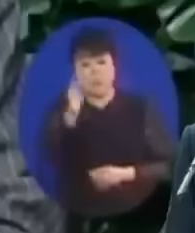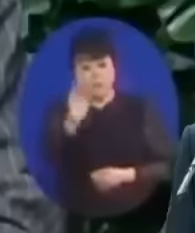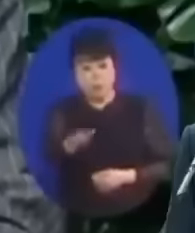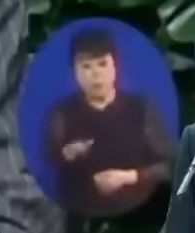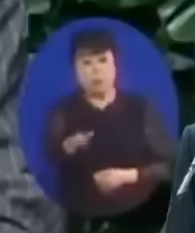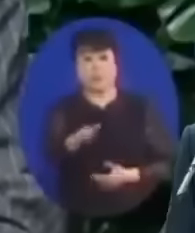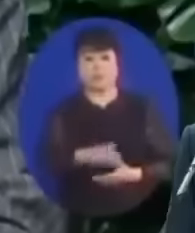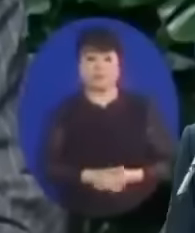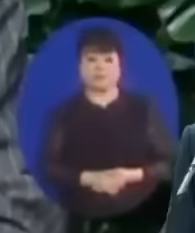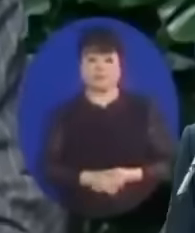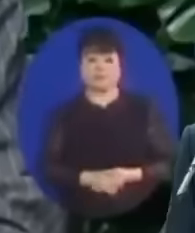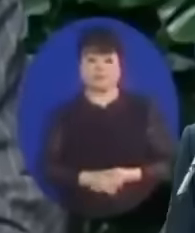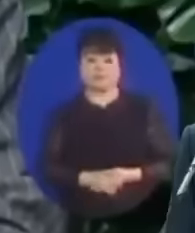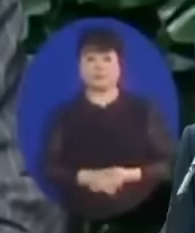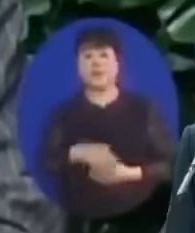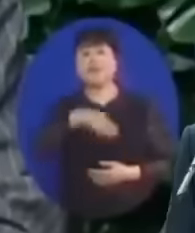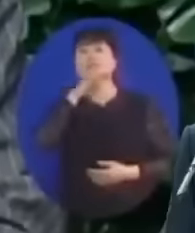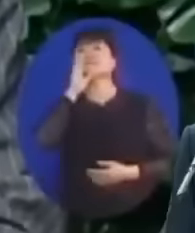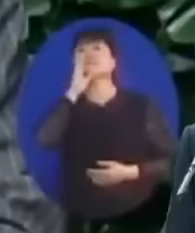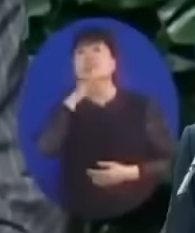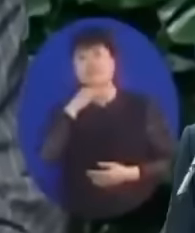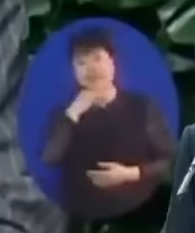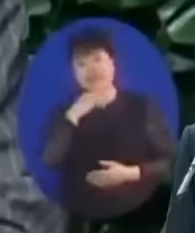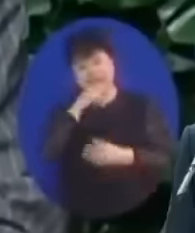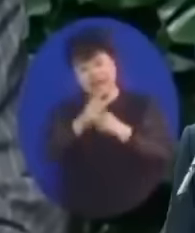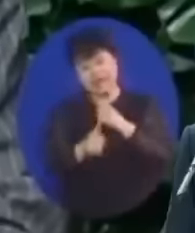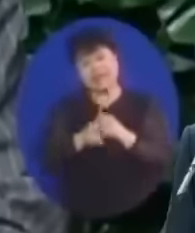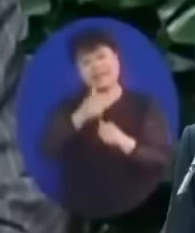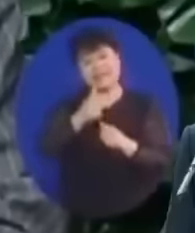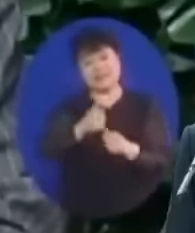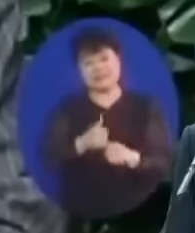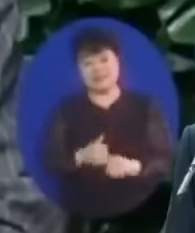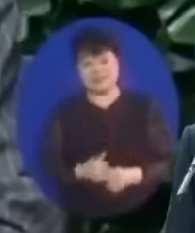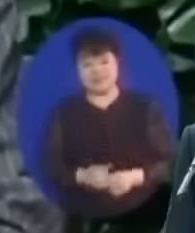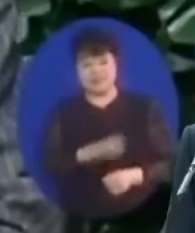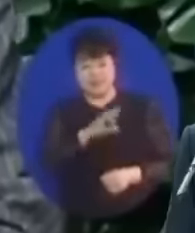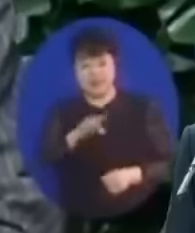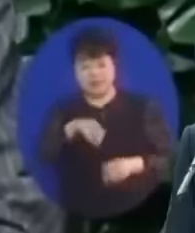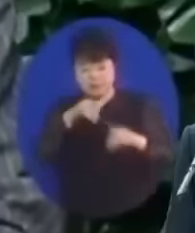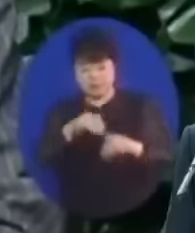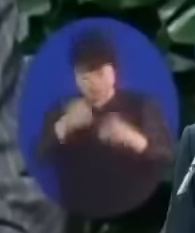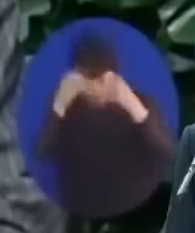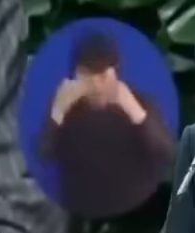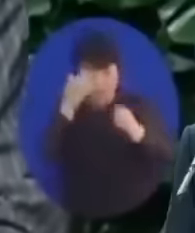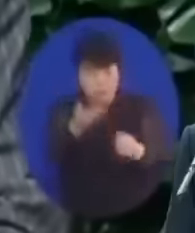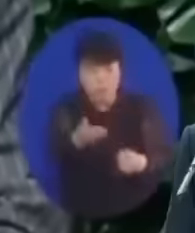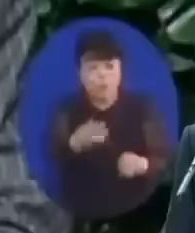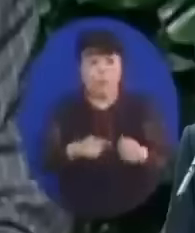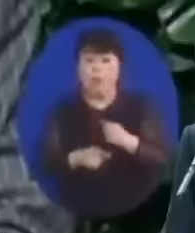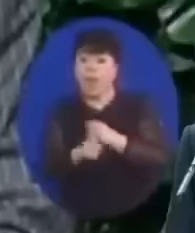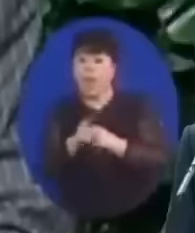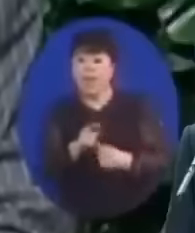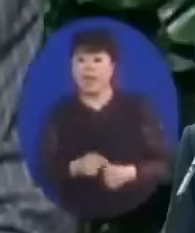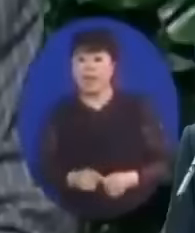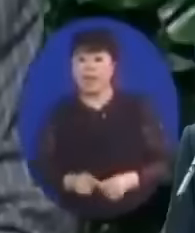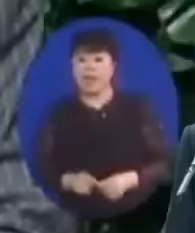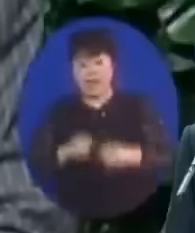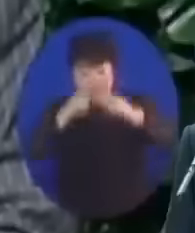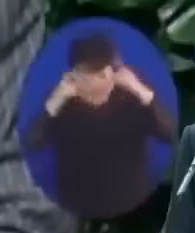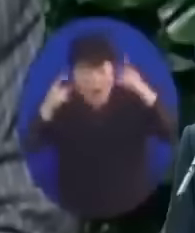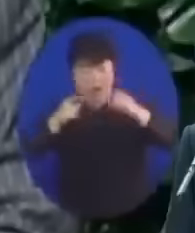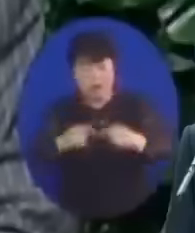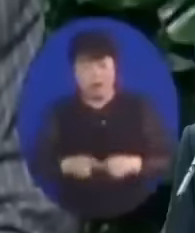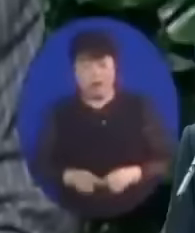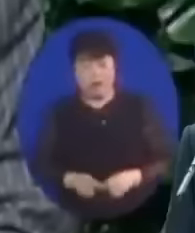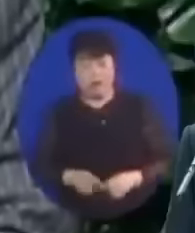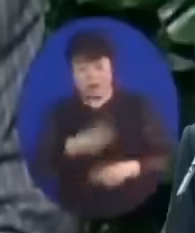불구하고 이 늙은 나이에도 하나님이 종종 고난을 주십니다. 왜? 깨어나라,